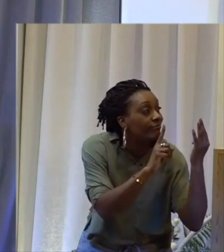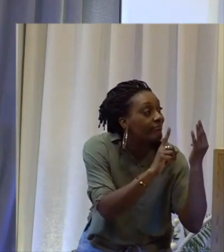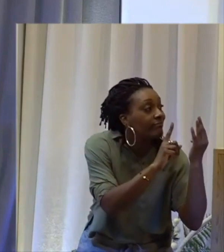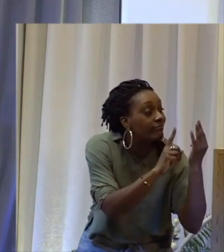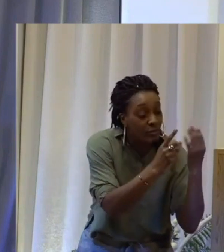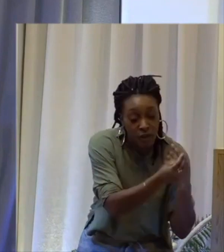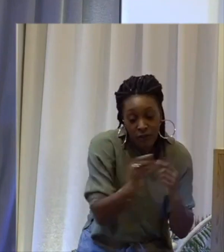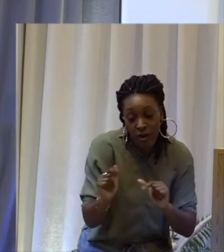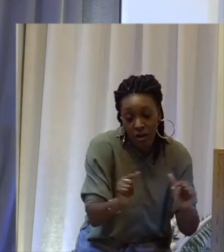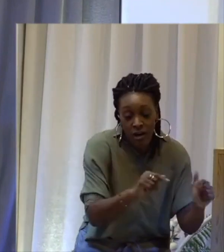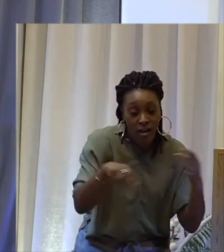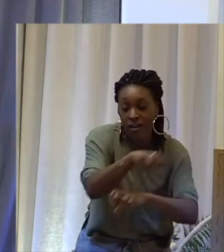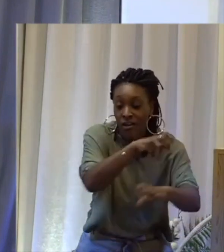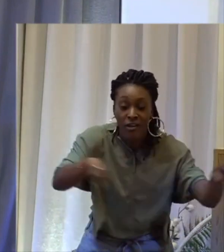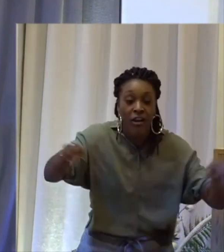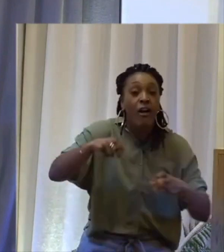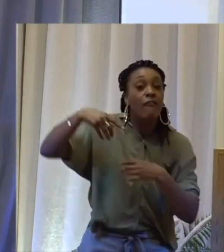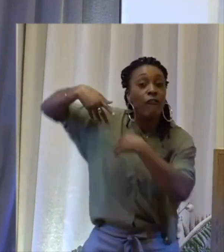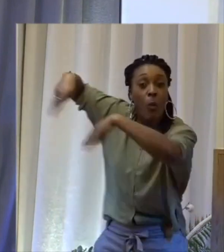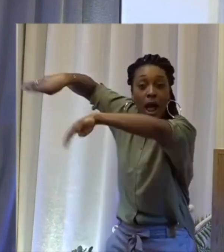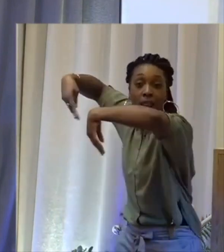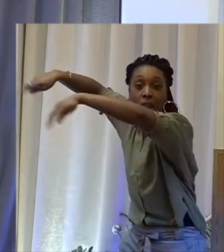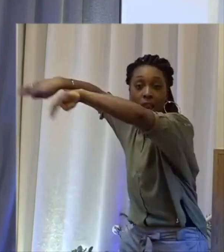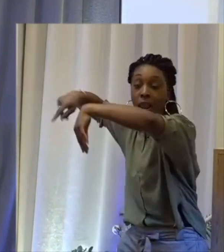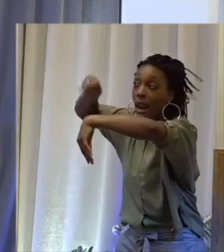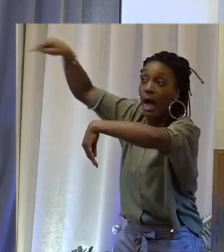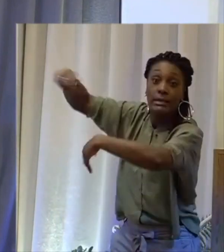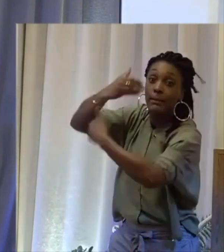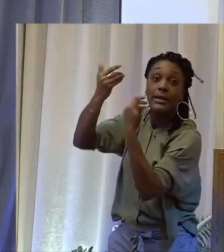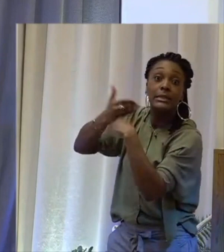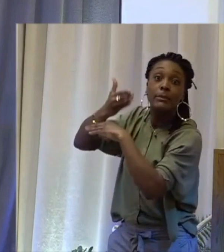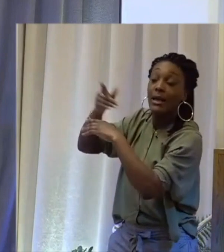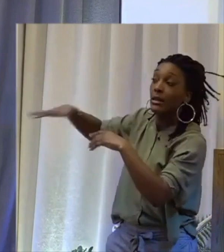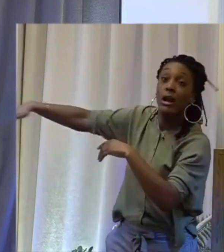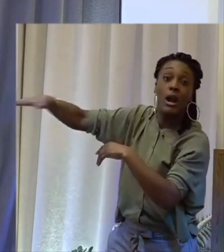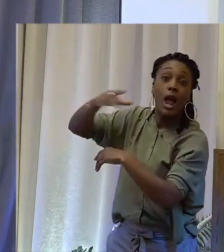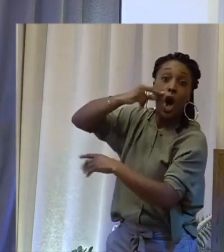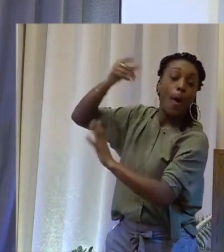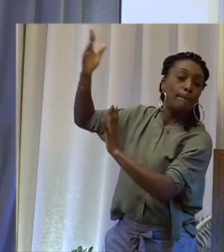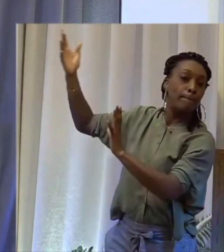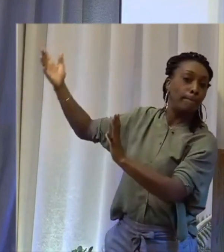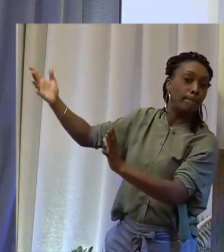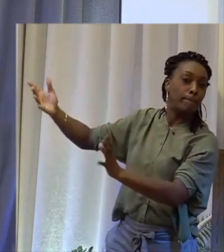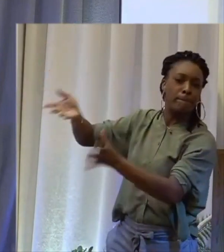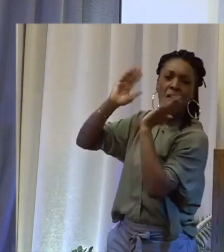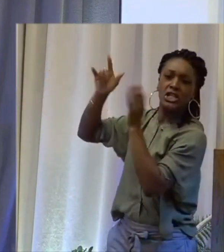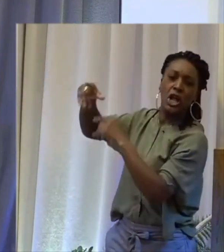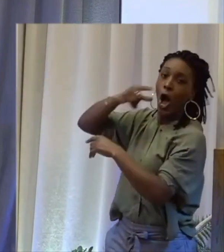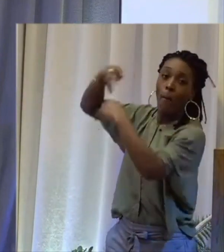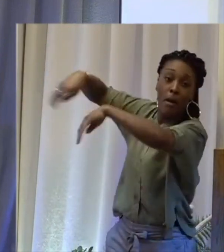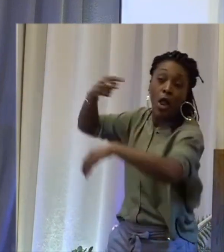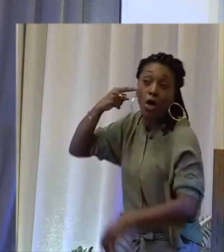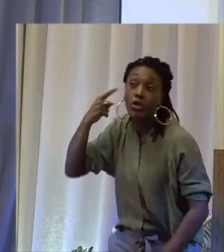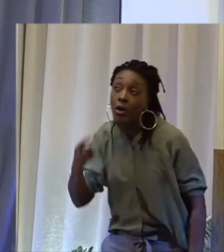les autres enfants qui courent derrière le voile. Elle ne sait pas ce qui se passe dans la cour des grands qui prêchent la parole. Elle